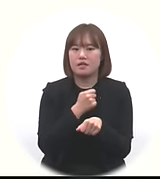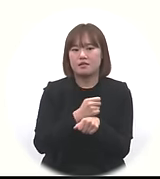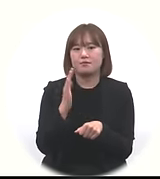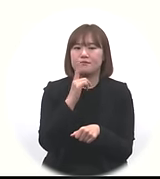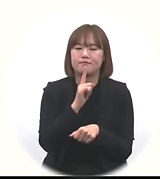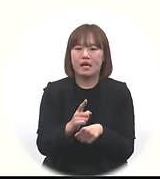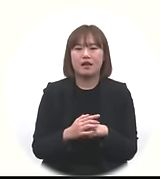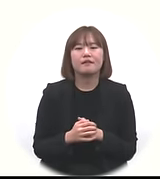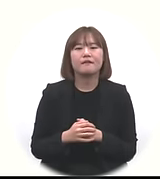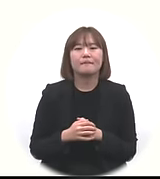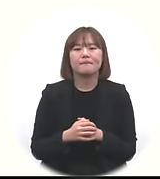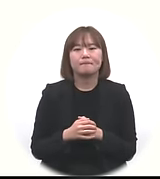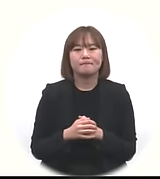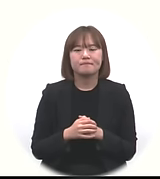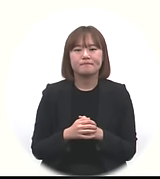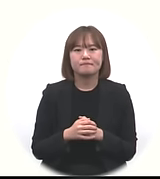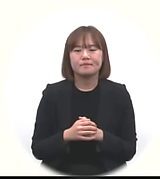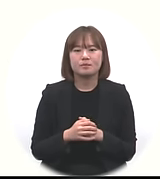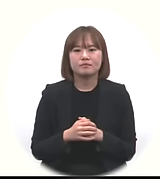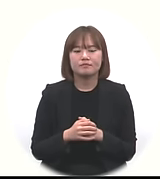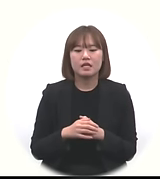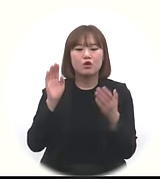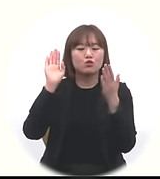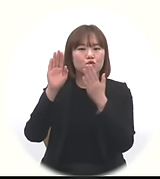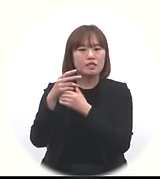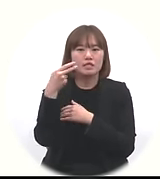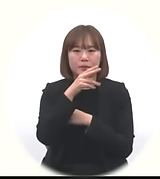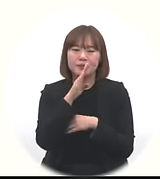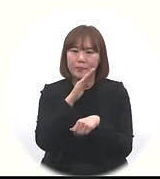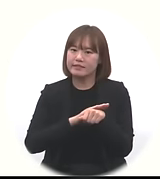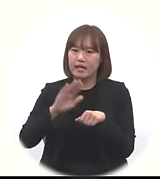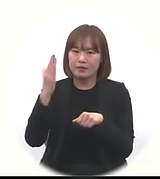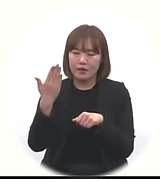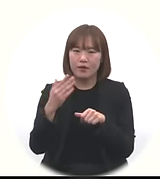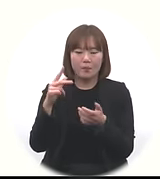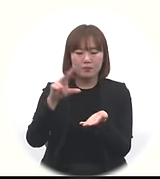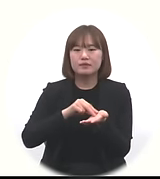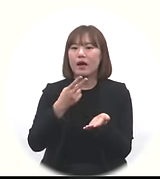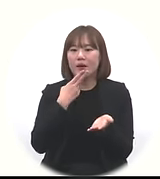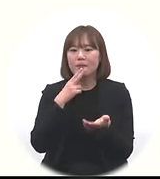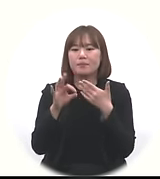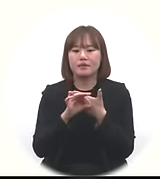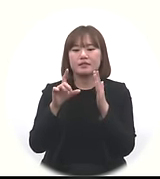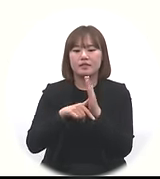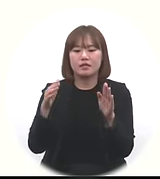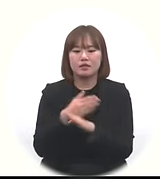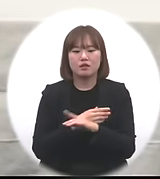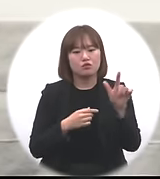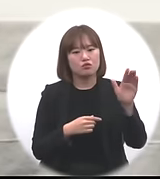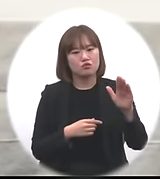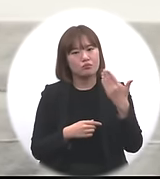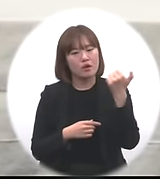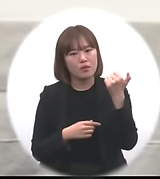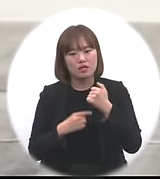써있는 1450ppm 정도의 치약을 써야 한다고 합니다. 이후에 칫솔질이 정말 잘 되고 아무 문제가 없으면